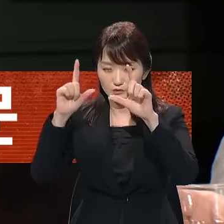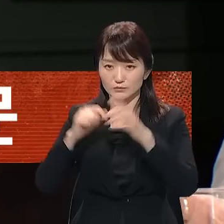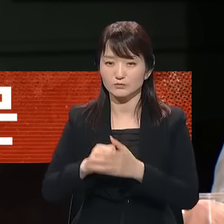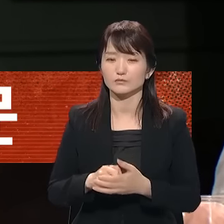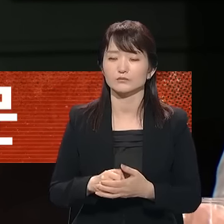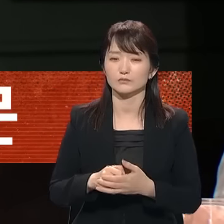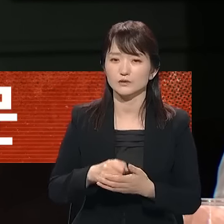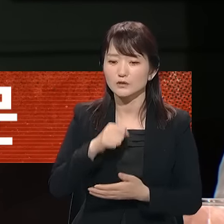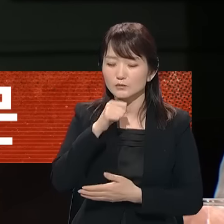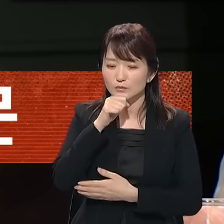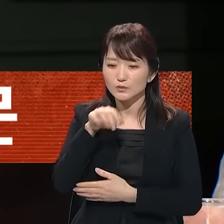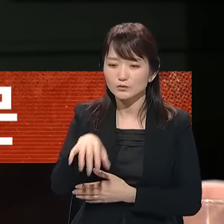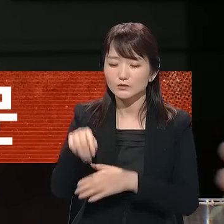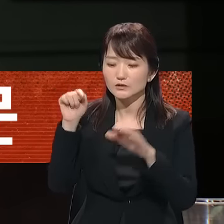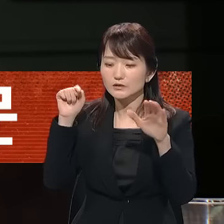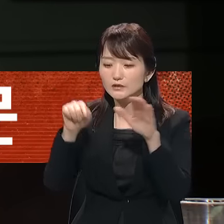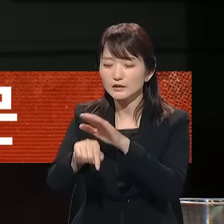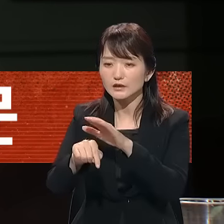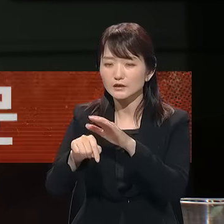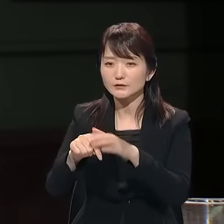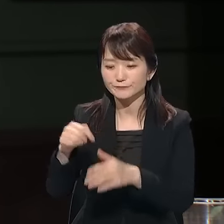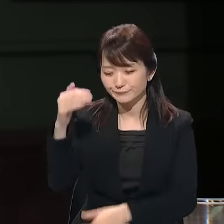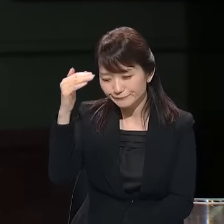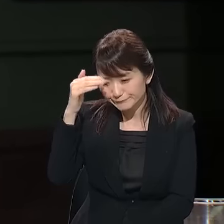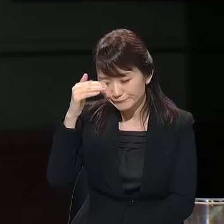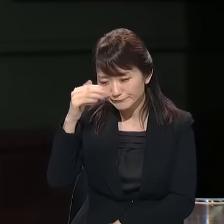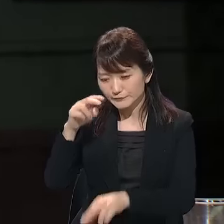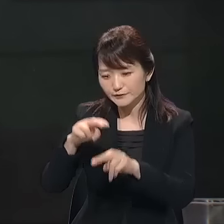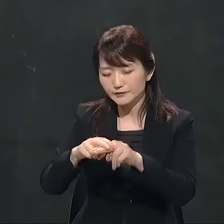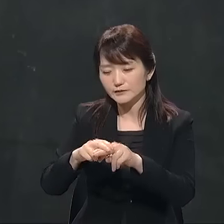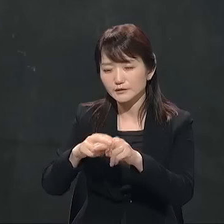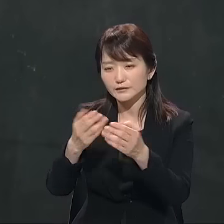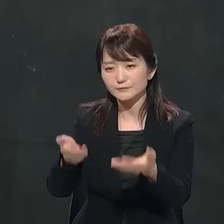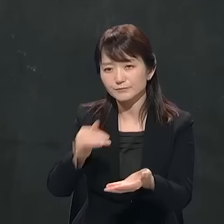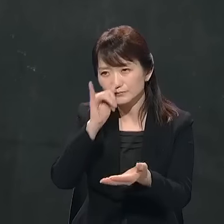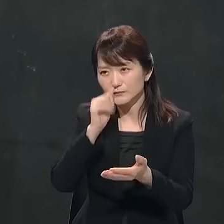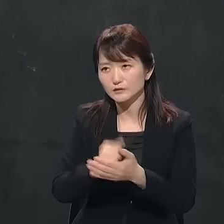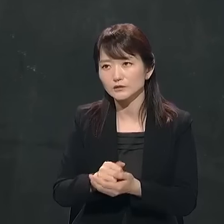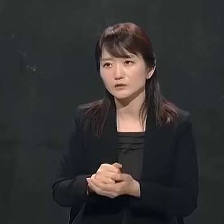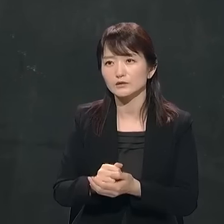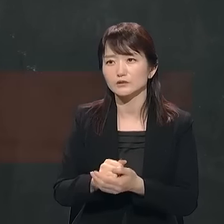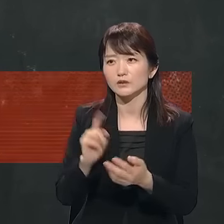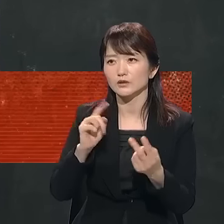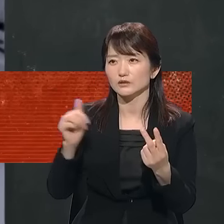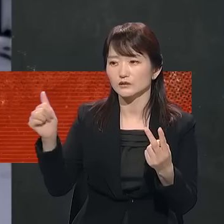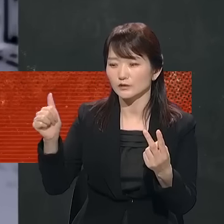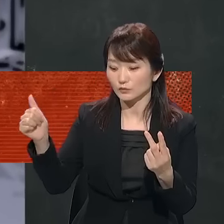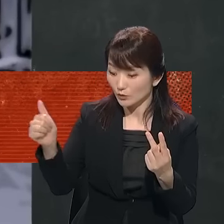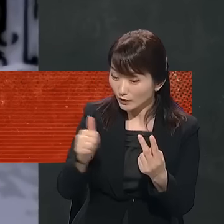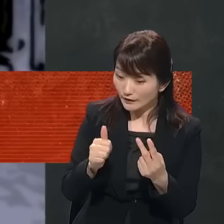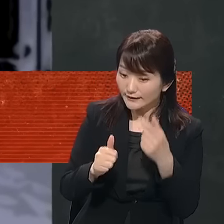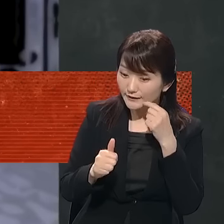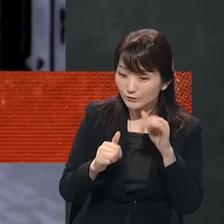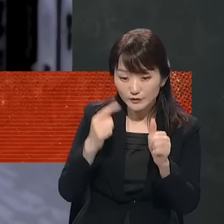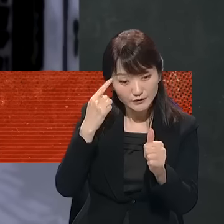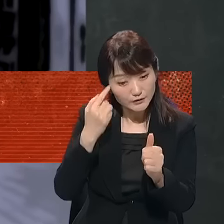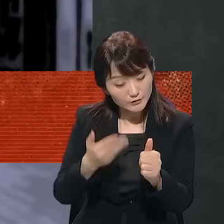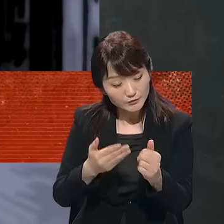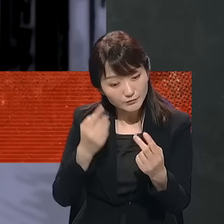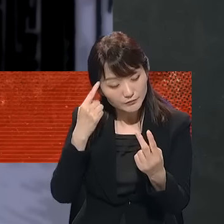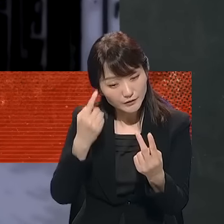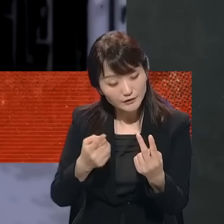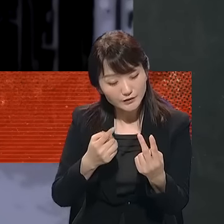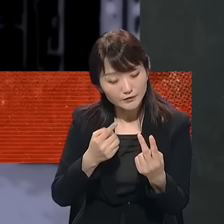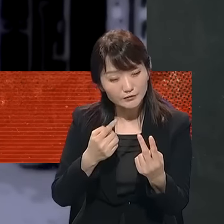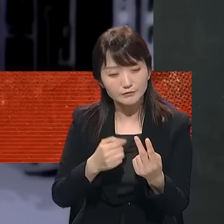쉬고 있었습니다. 그런데 웬 남성 한 명이 다가와서는 일본인이냐 이것저것 물어보면서 친절하게 말을 겁니다. 그렇다고 했더니